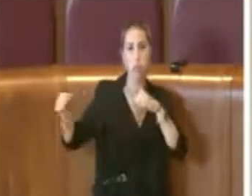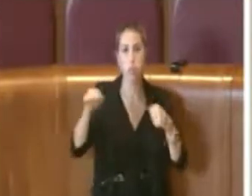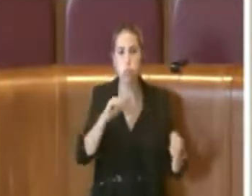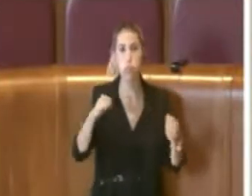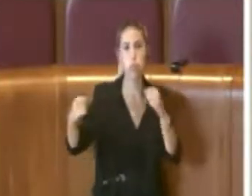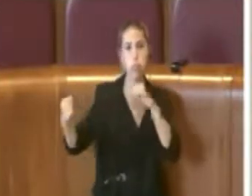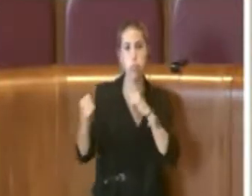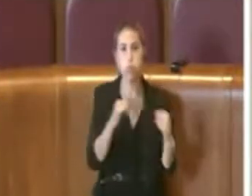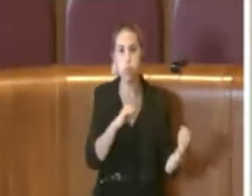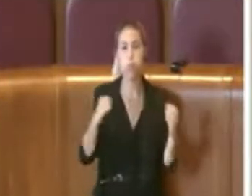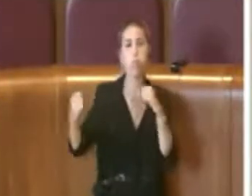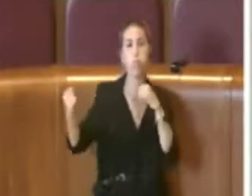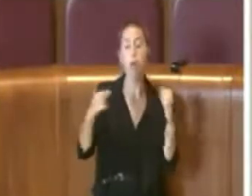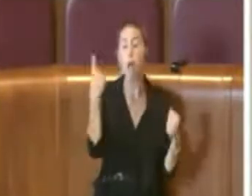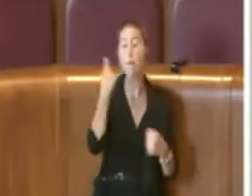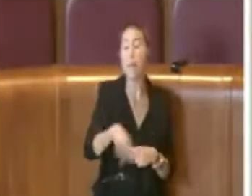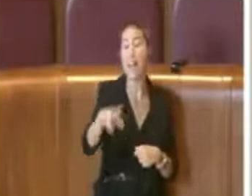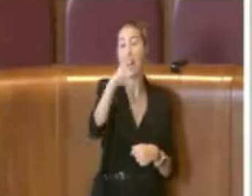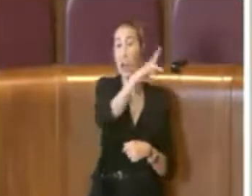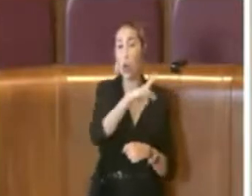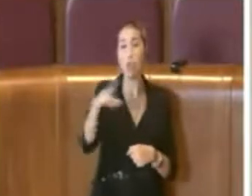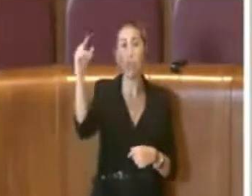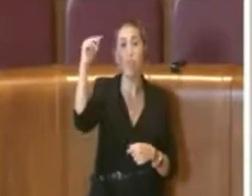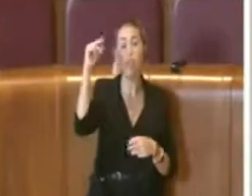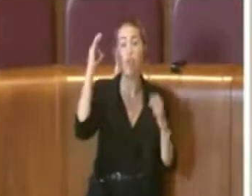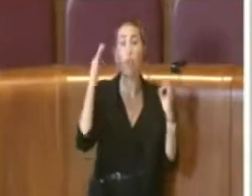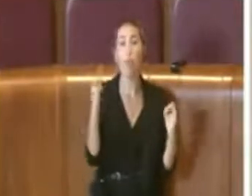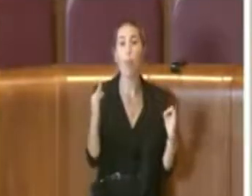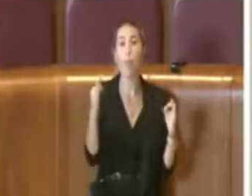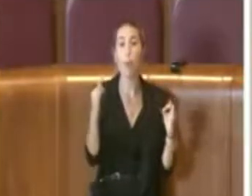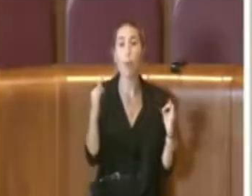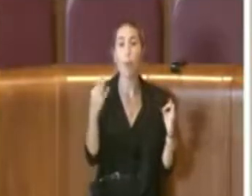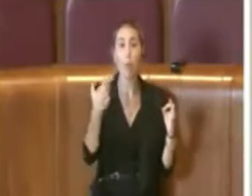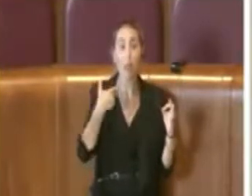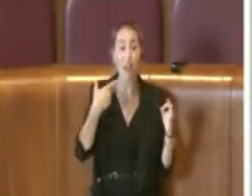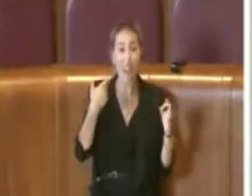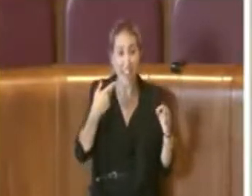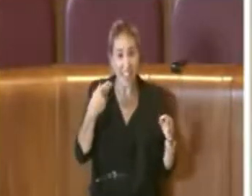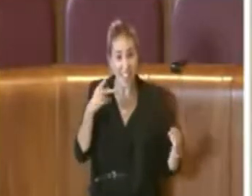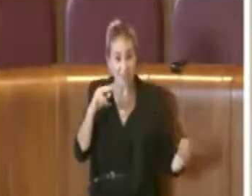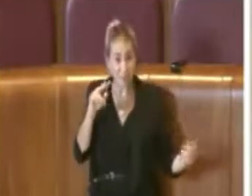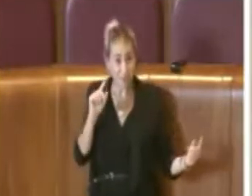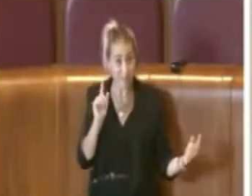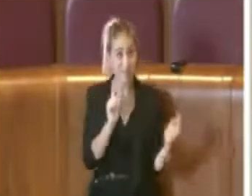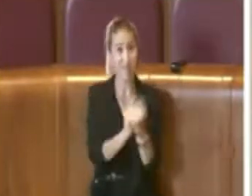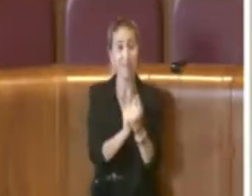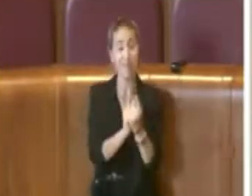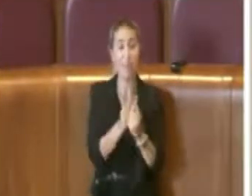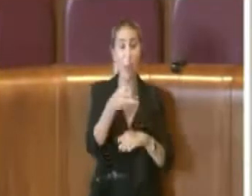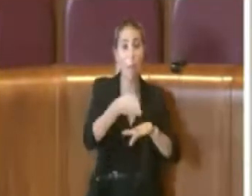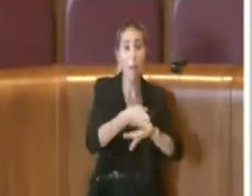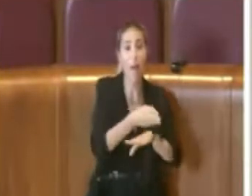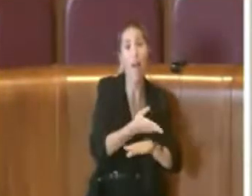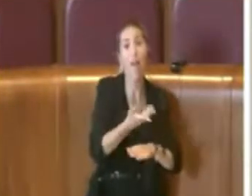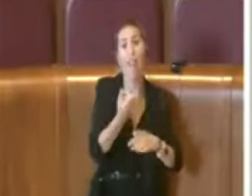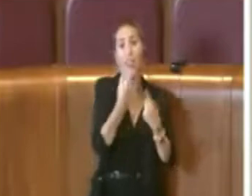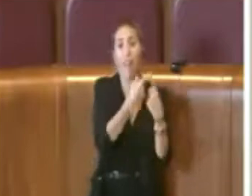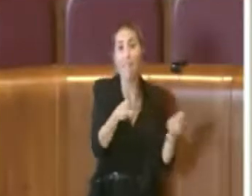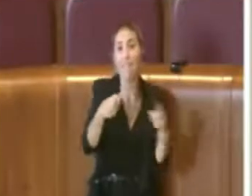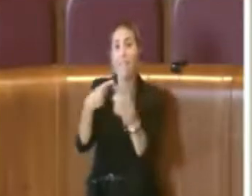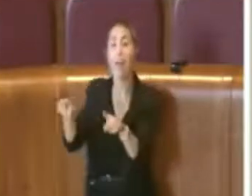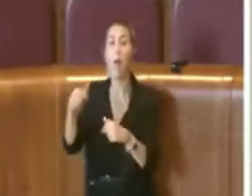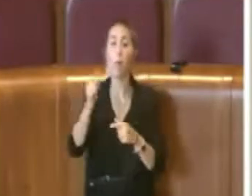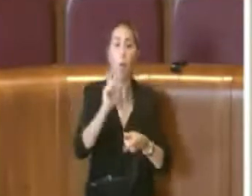questo riconoscimento dal basso, cercando di avere un incontro con le varie parti politiche ed avere supporto finalmente per